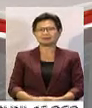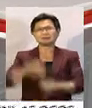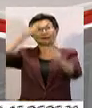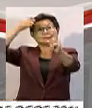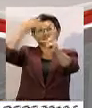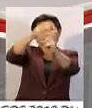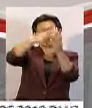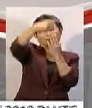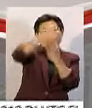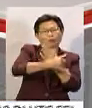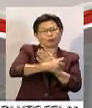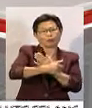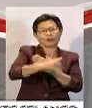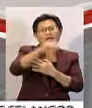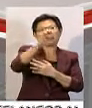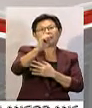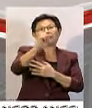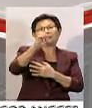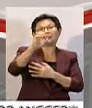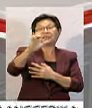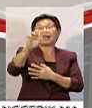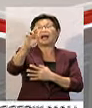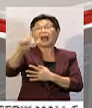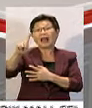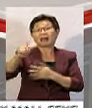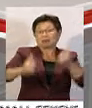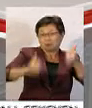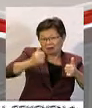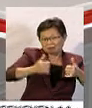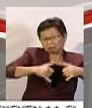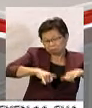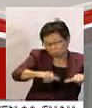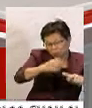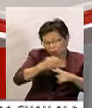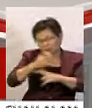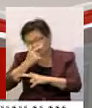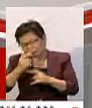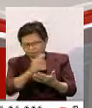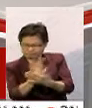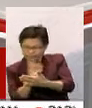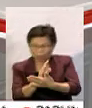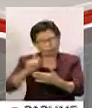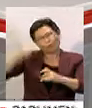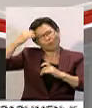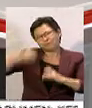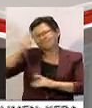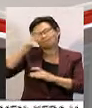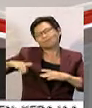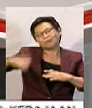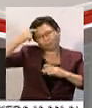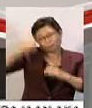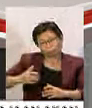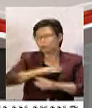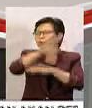Hala tuju projek laluan rel Pantai Timur ECRL sama ada ia akan diteruskan ataupun tidak belum dimuktamadkan kerajaan.